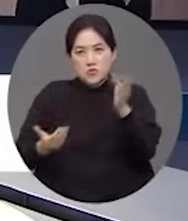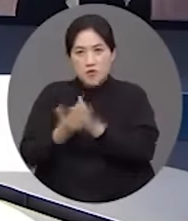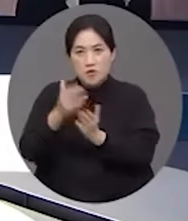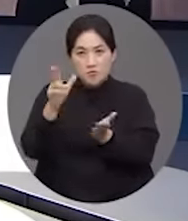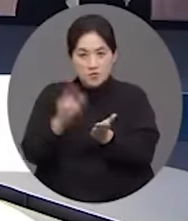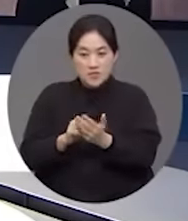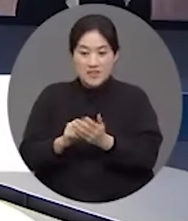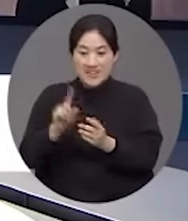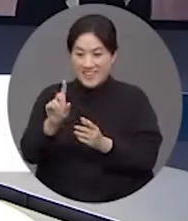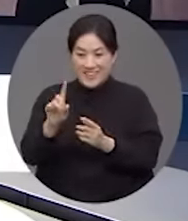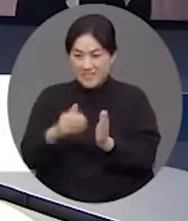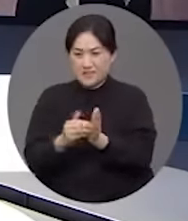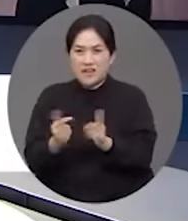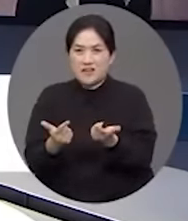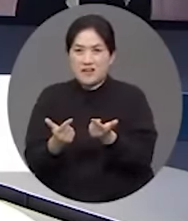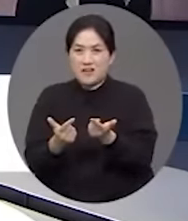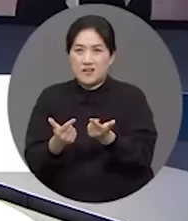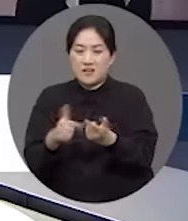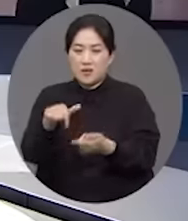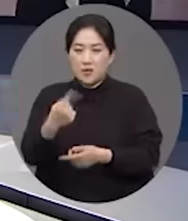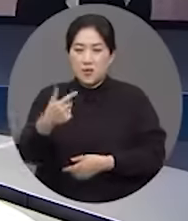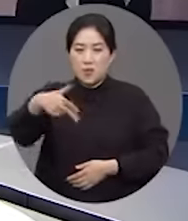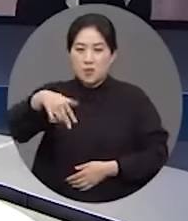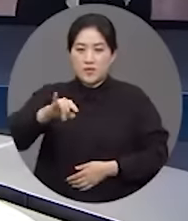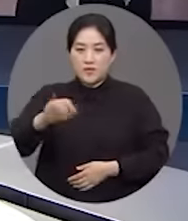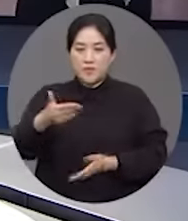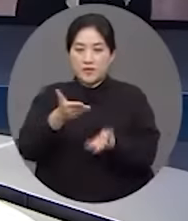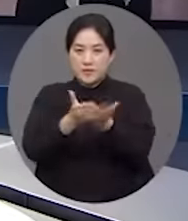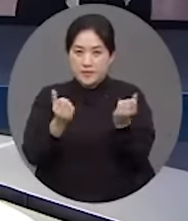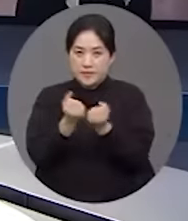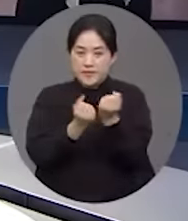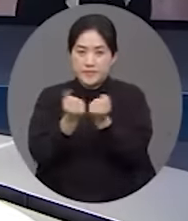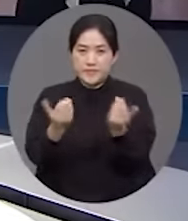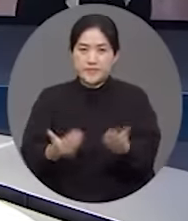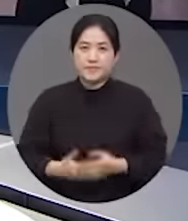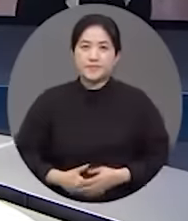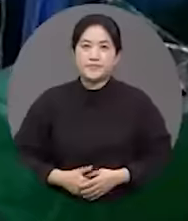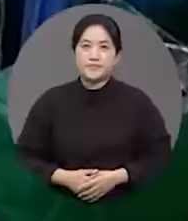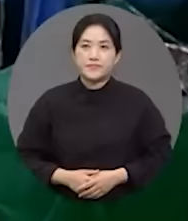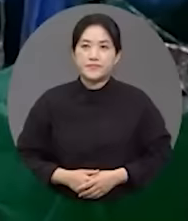다가 아니었습니다. 이어서 고재민 기자가 전해드리겠습니다.